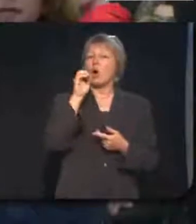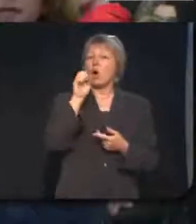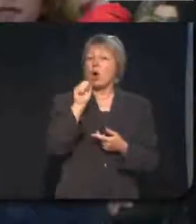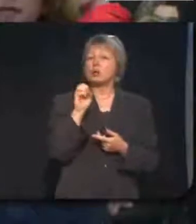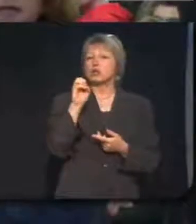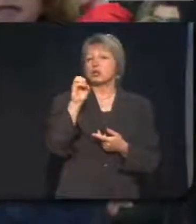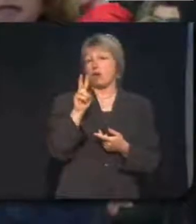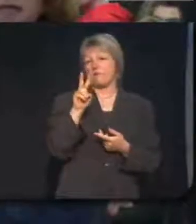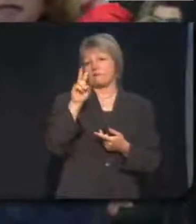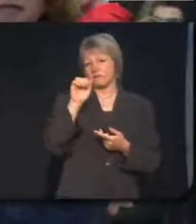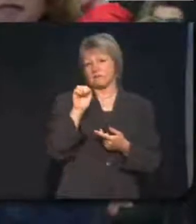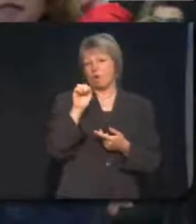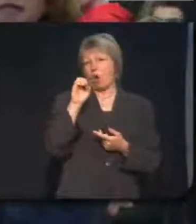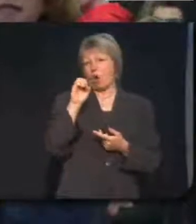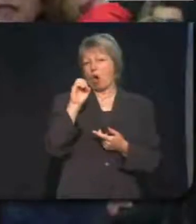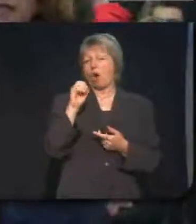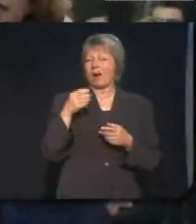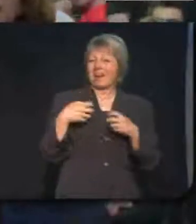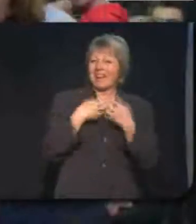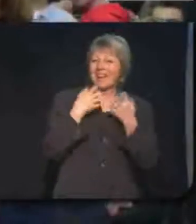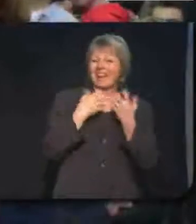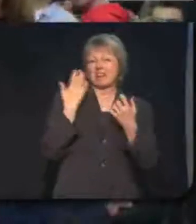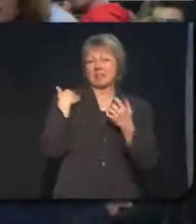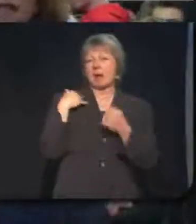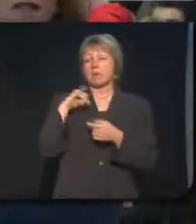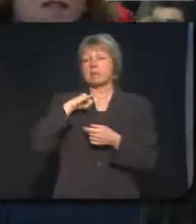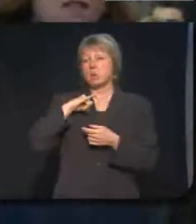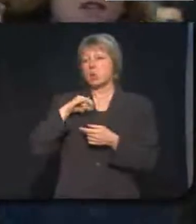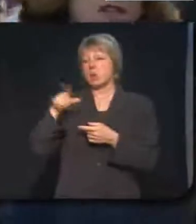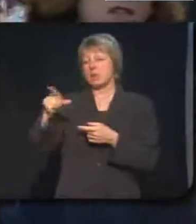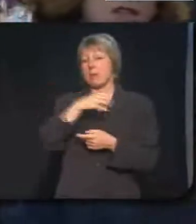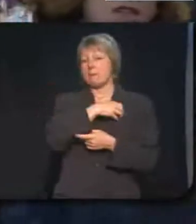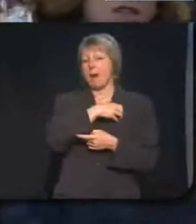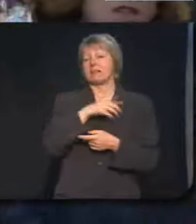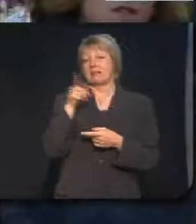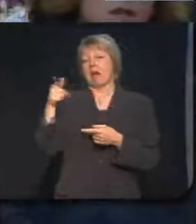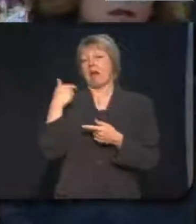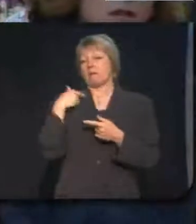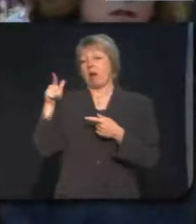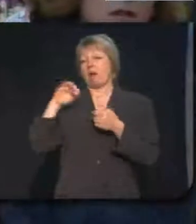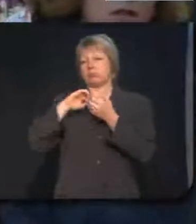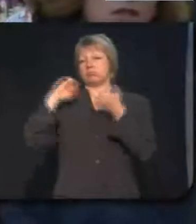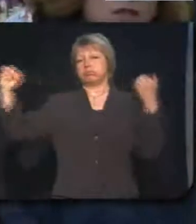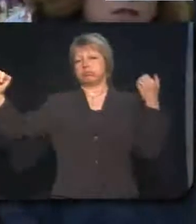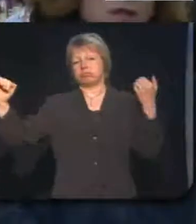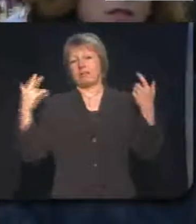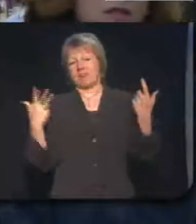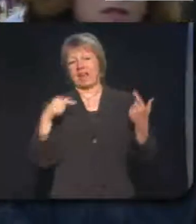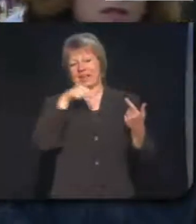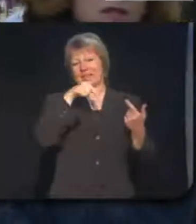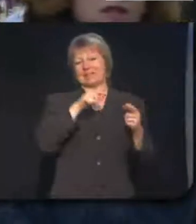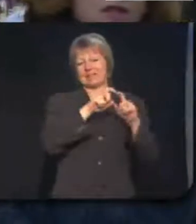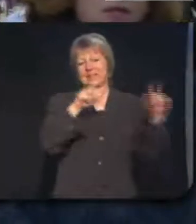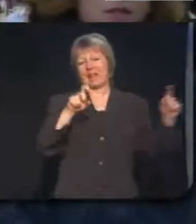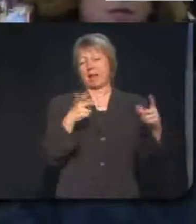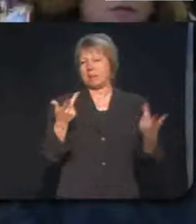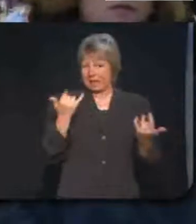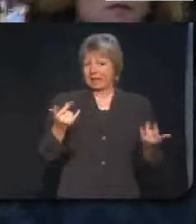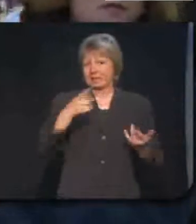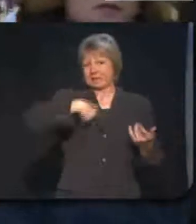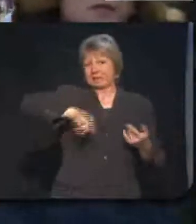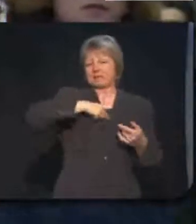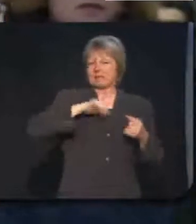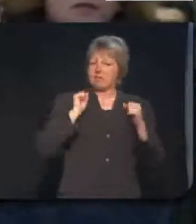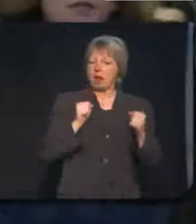zutiefst gespalten hat wir können jetzt entweder für Krieg sein und Gewalt rechtfertigen oder eben nicht und zwar